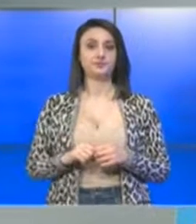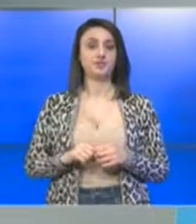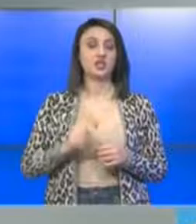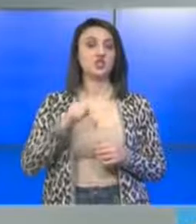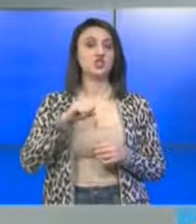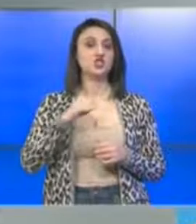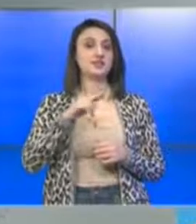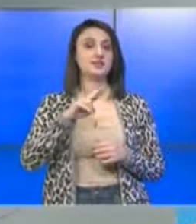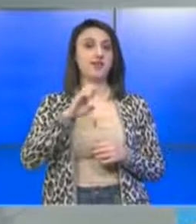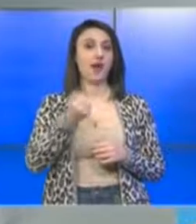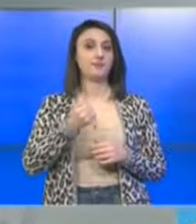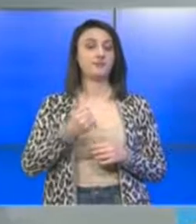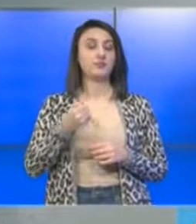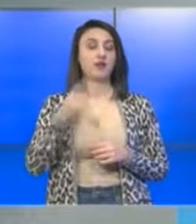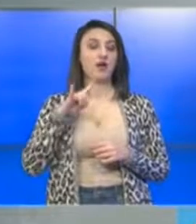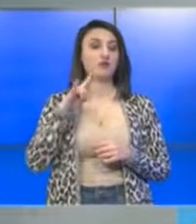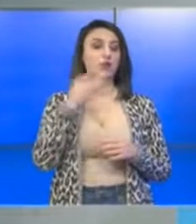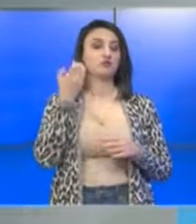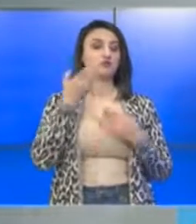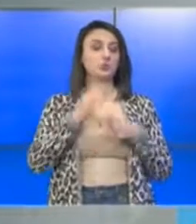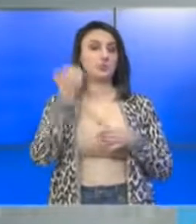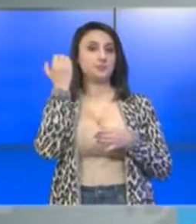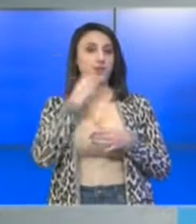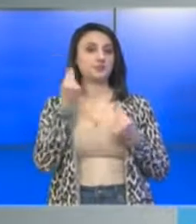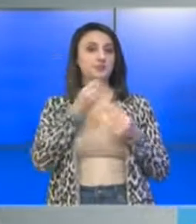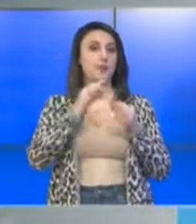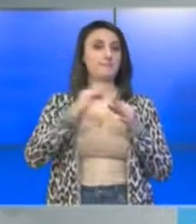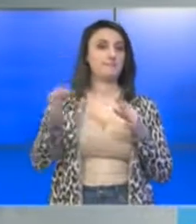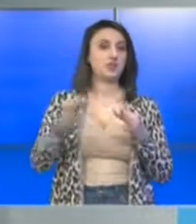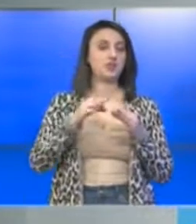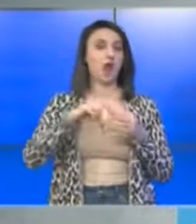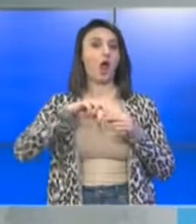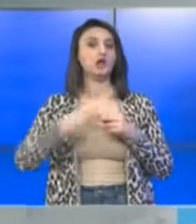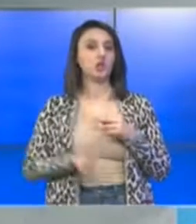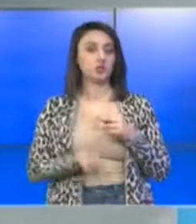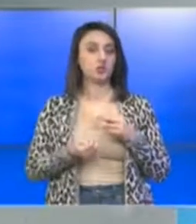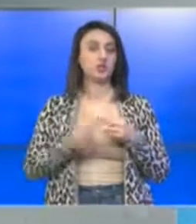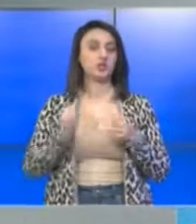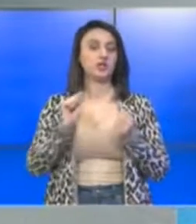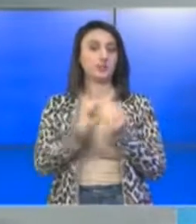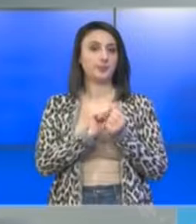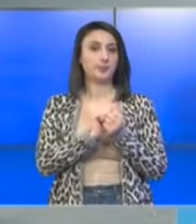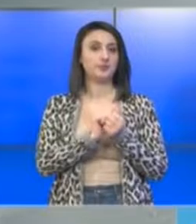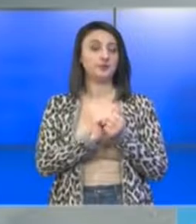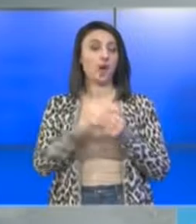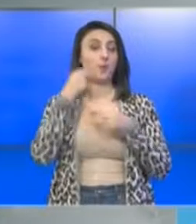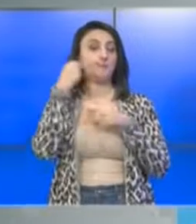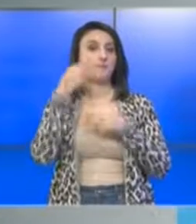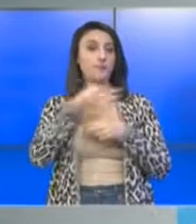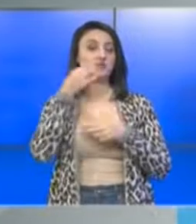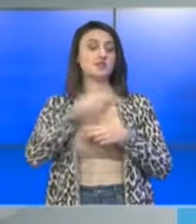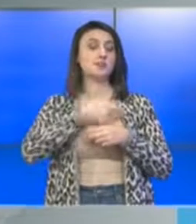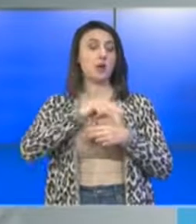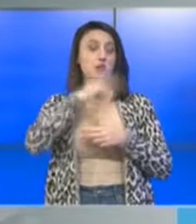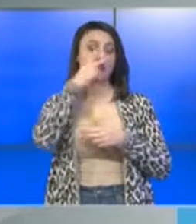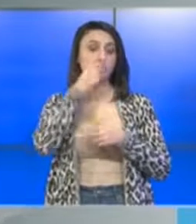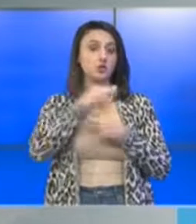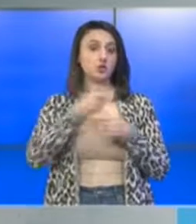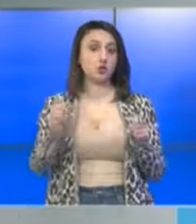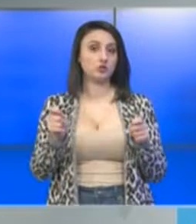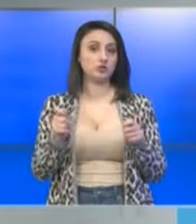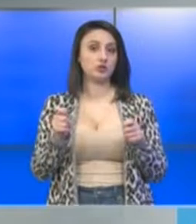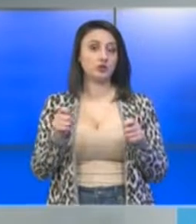Șiria. Avionul a început să piardă câțiva metri în altitudine, apoi s-a prăbușit pe câmp, au povestit martorii care au văzut scenele